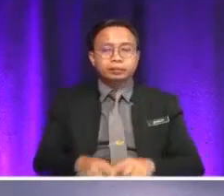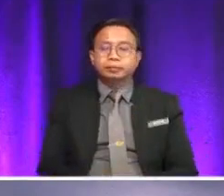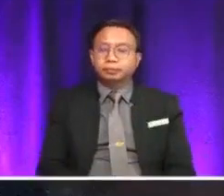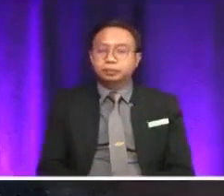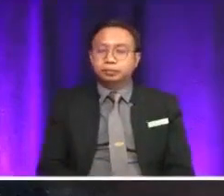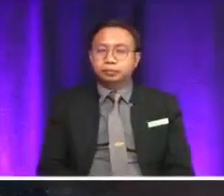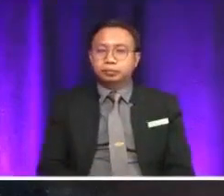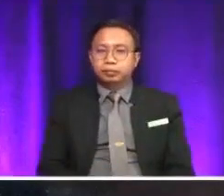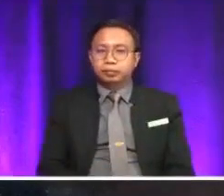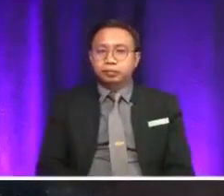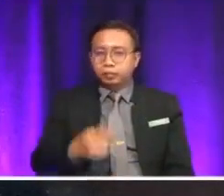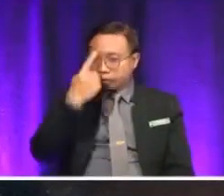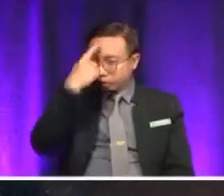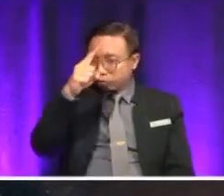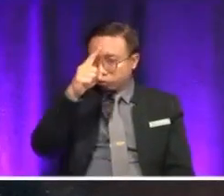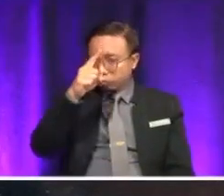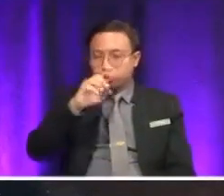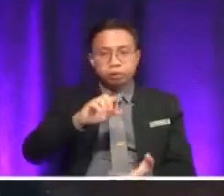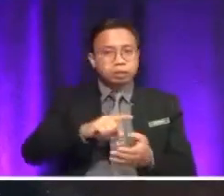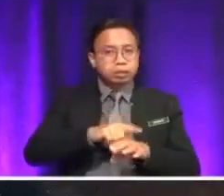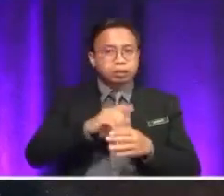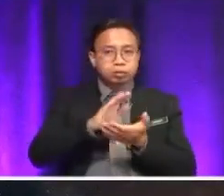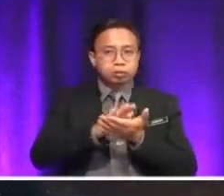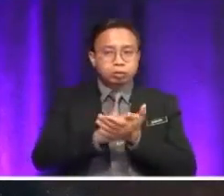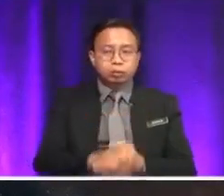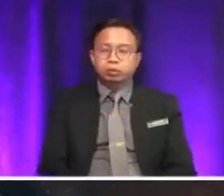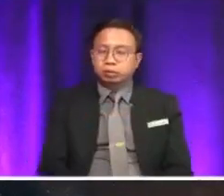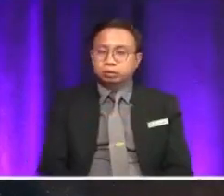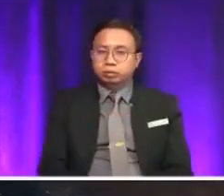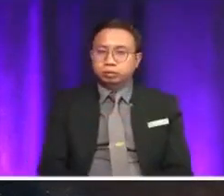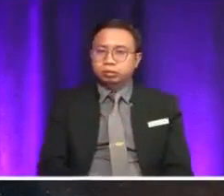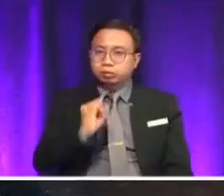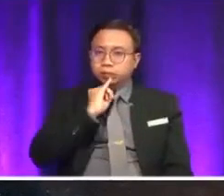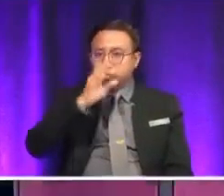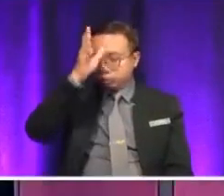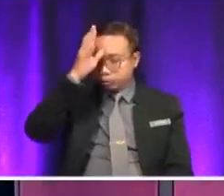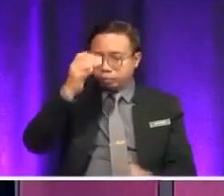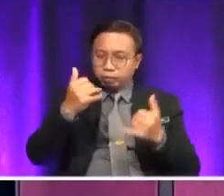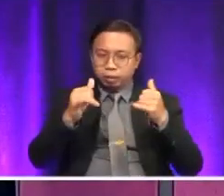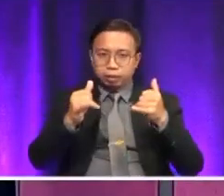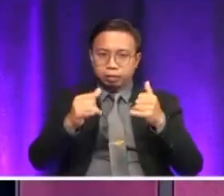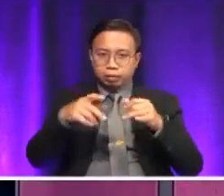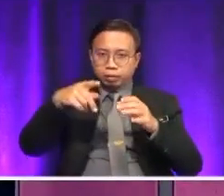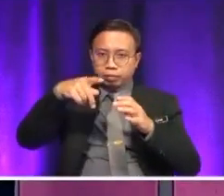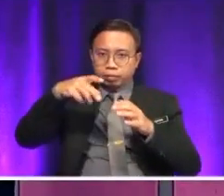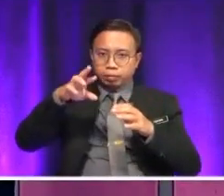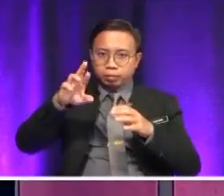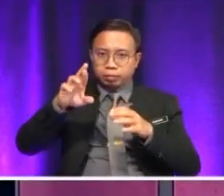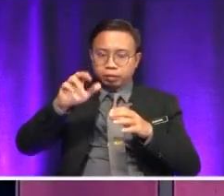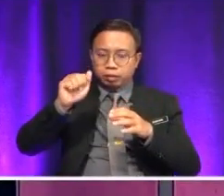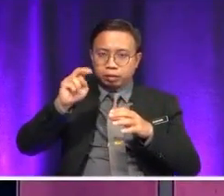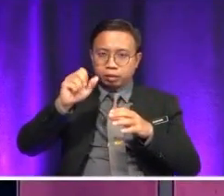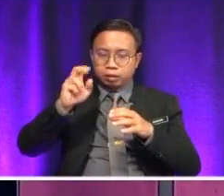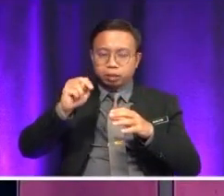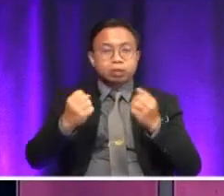cikgu? Untuk di sekolah, ibu bapa main peranan penting. Di mana